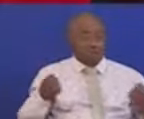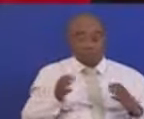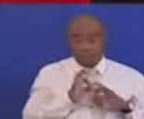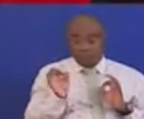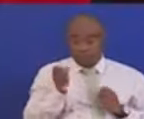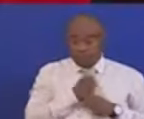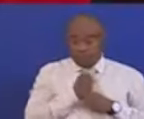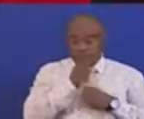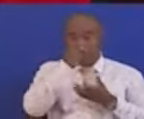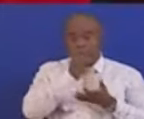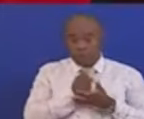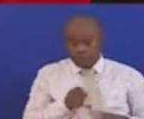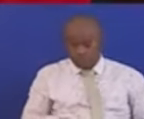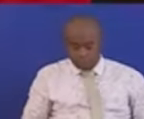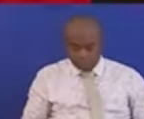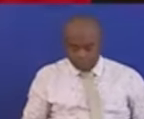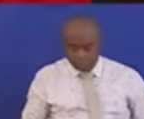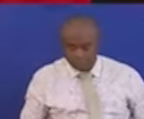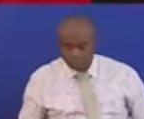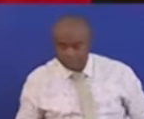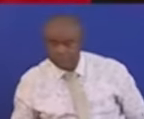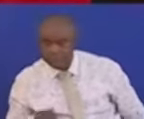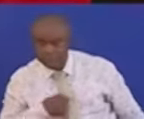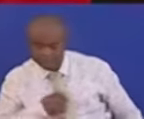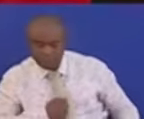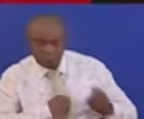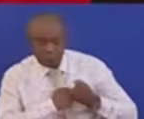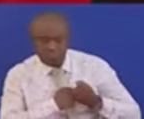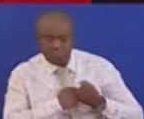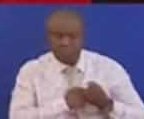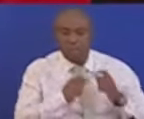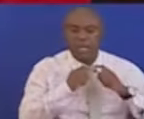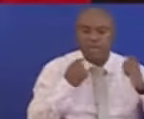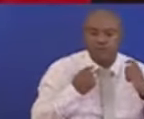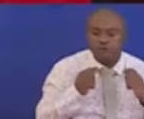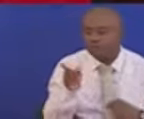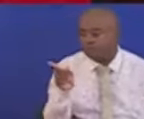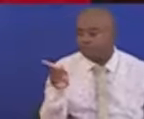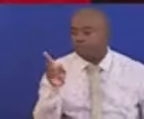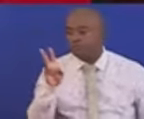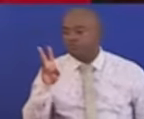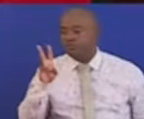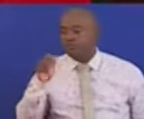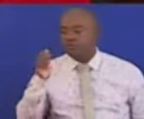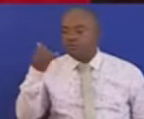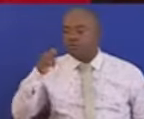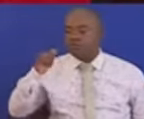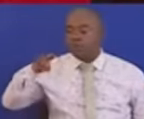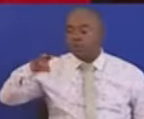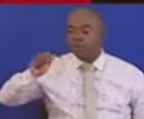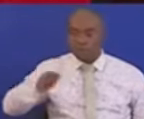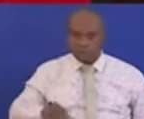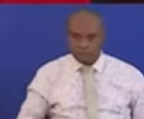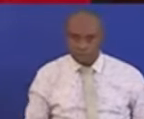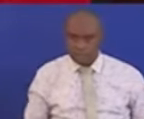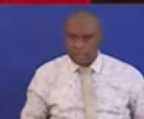muzi na MH eshima mwen yeki nian na Ask ofu gw Jima Safari hii Kama